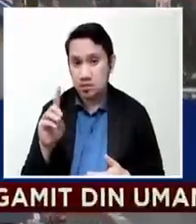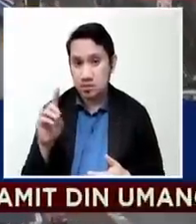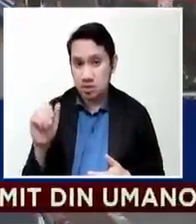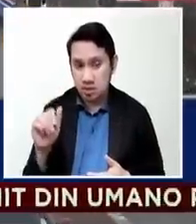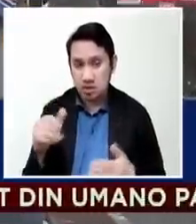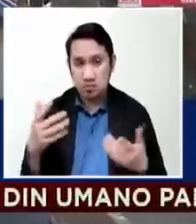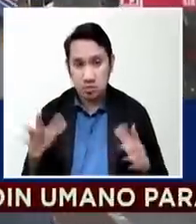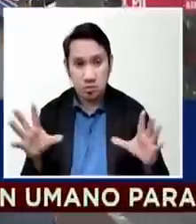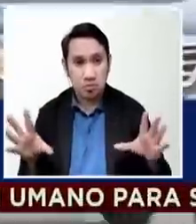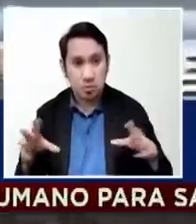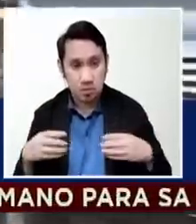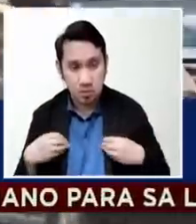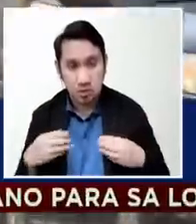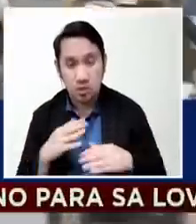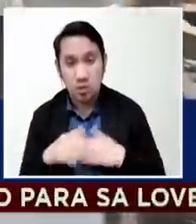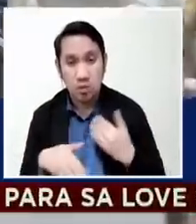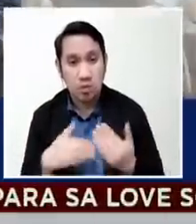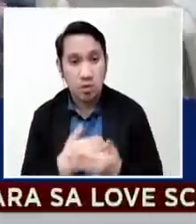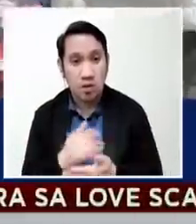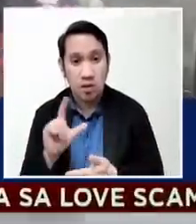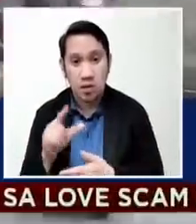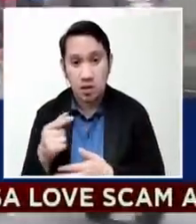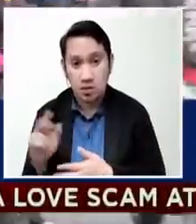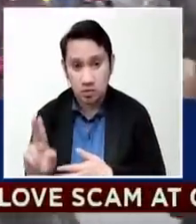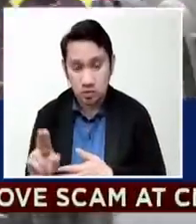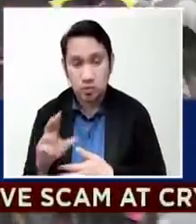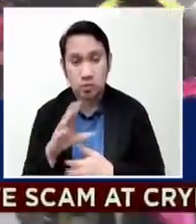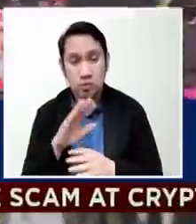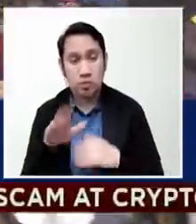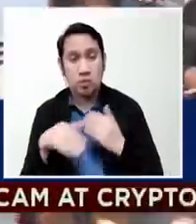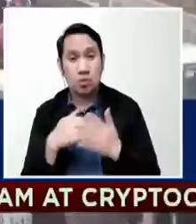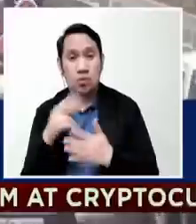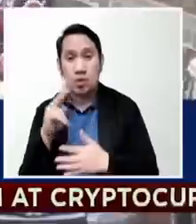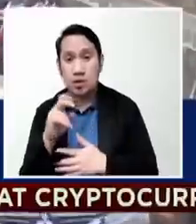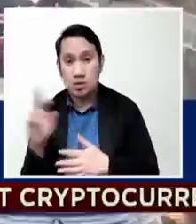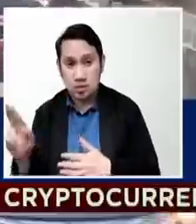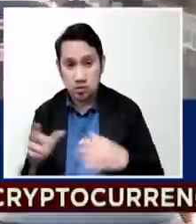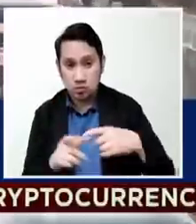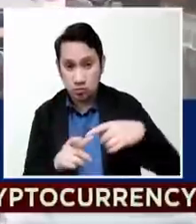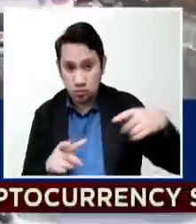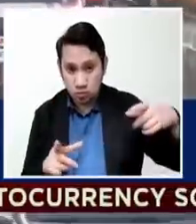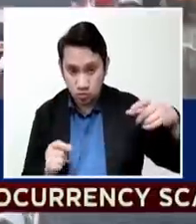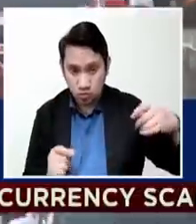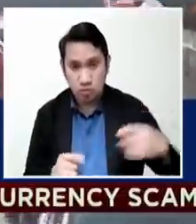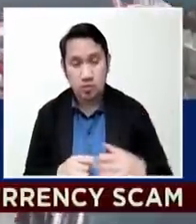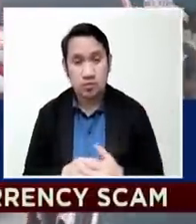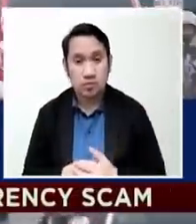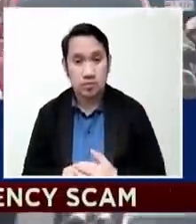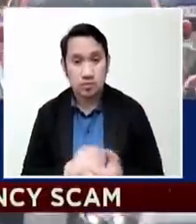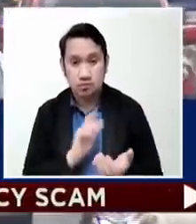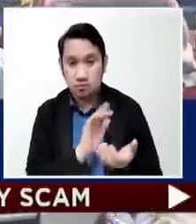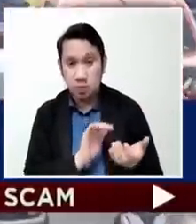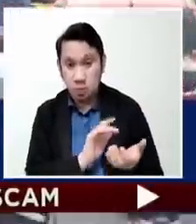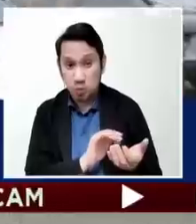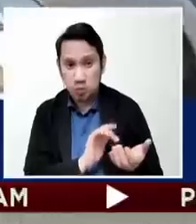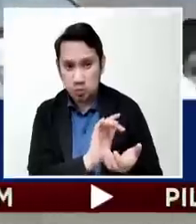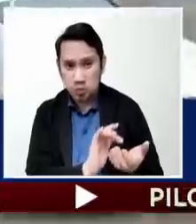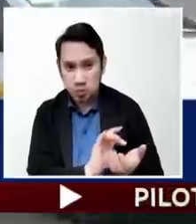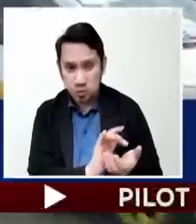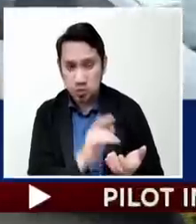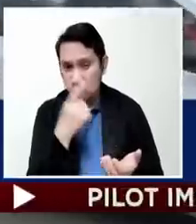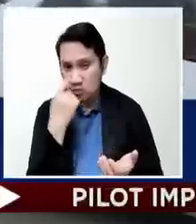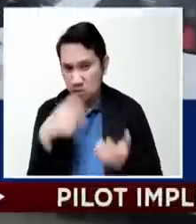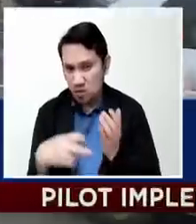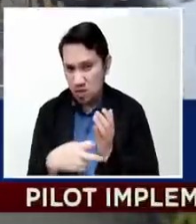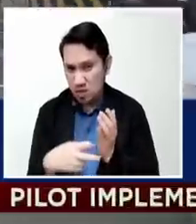matatanggap na ng lahat ng LGU sa NCR ang kani-kanilang servers at handheld ticketing devices sa susunod na